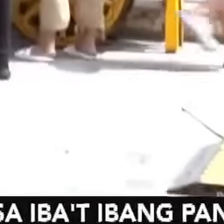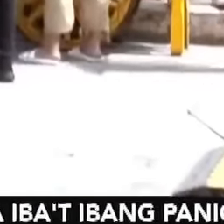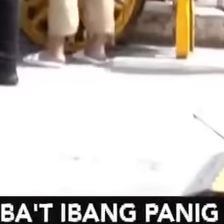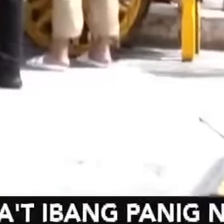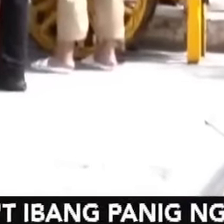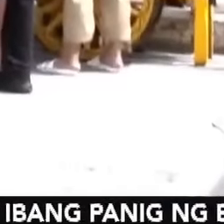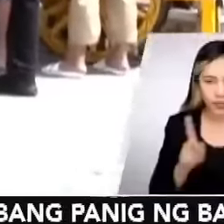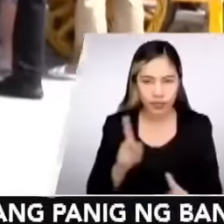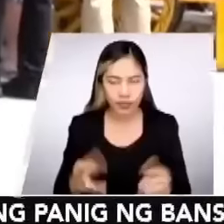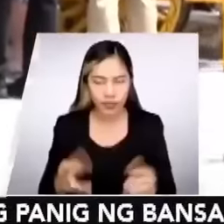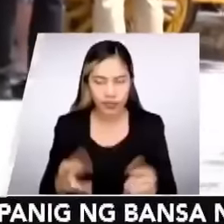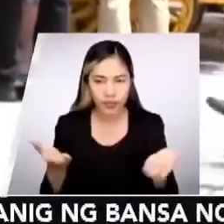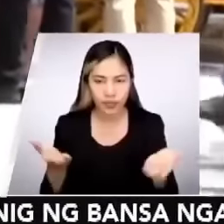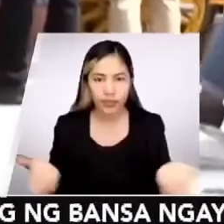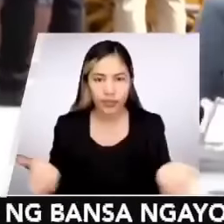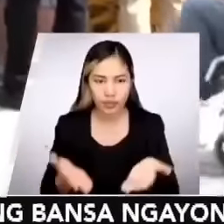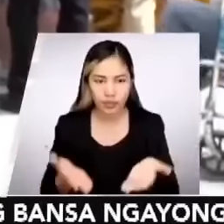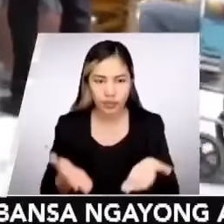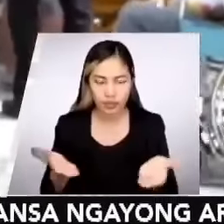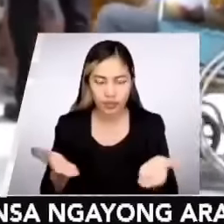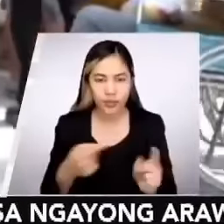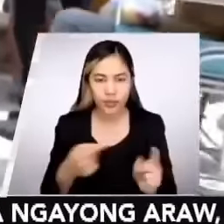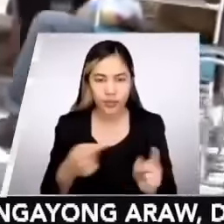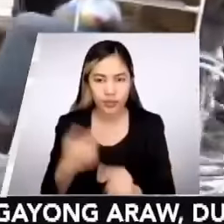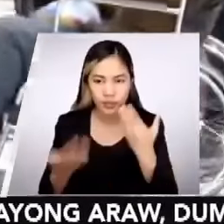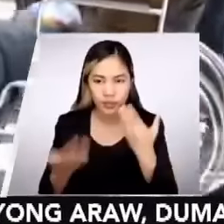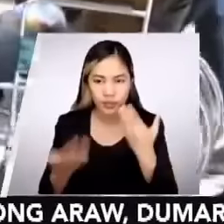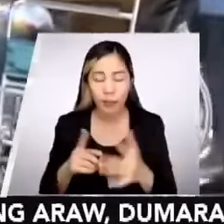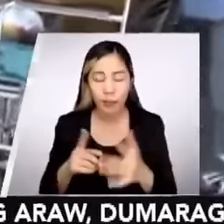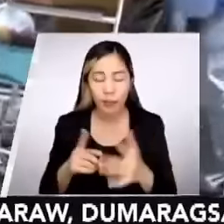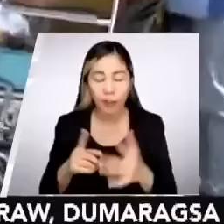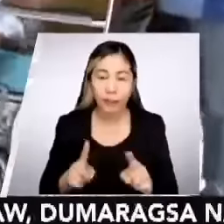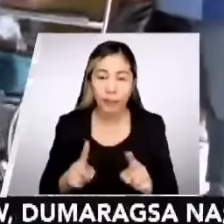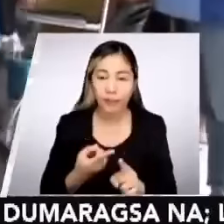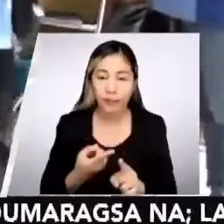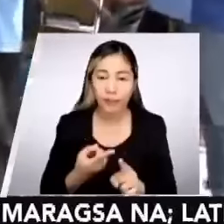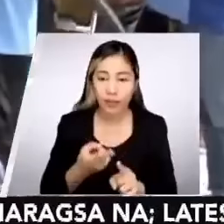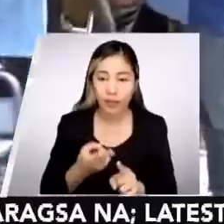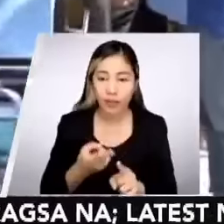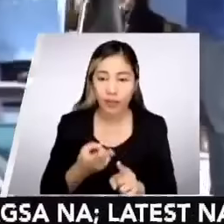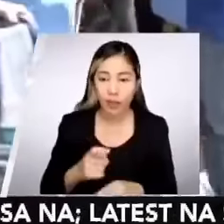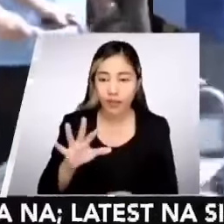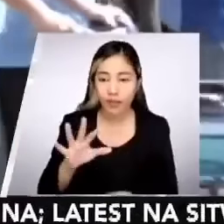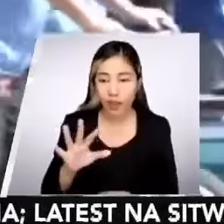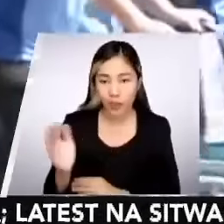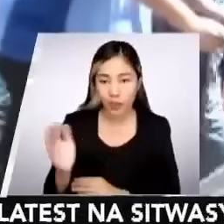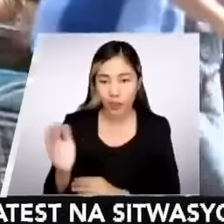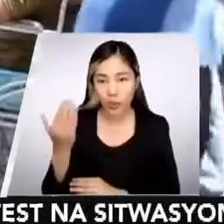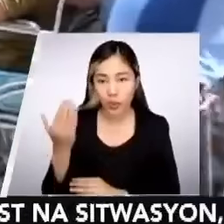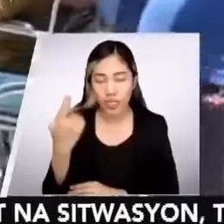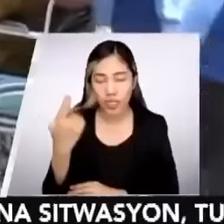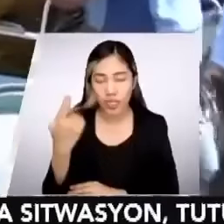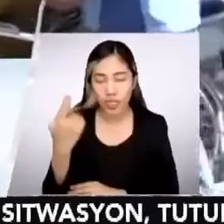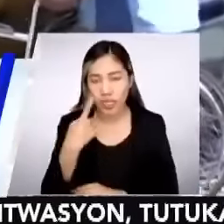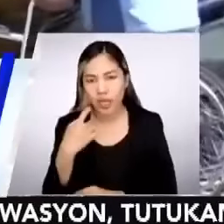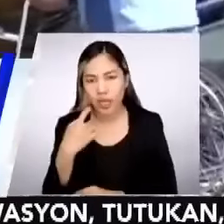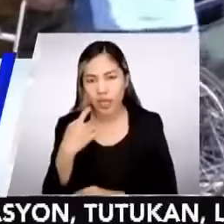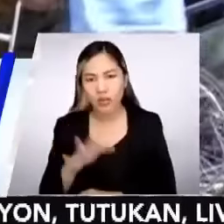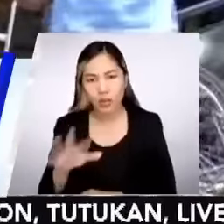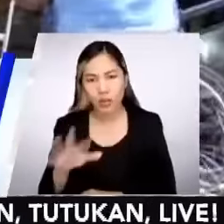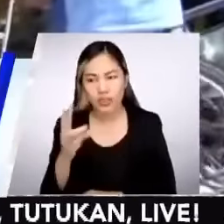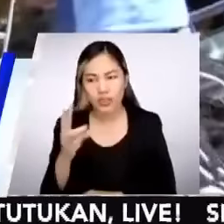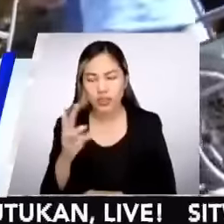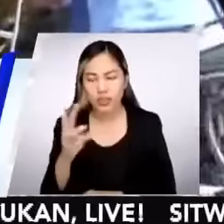mula 5 a.m. kaninang madaling araw ay mahigit 16,000 o 16,000 na yung pumasok sa